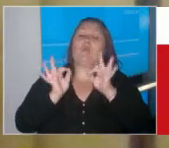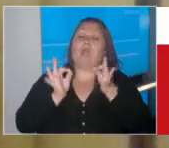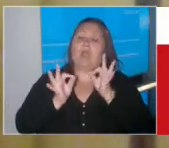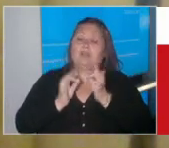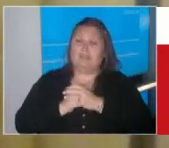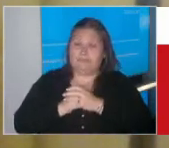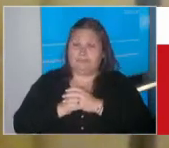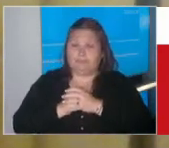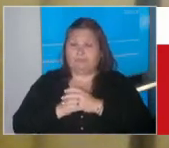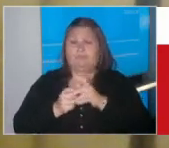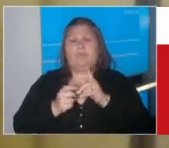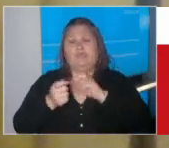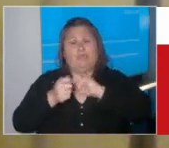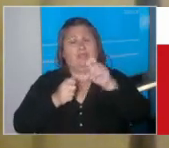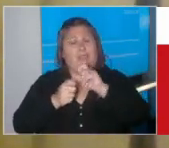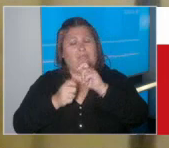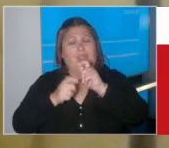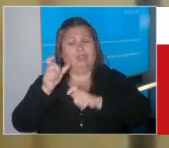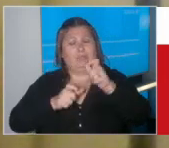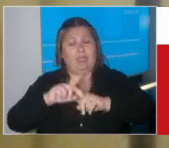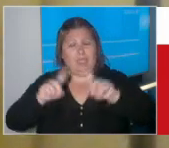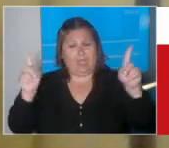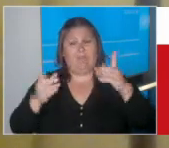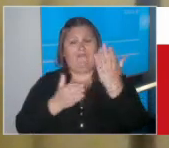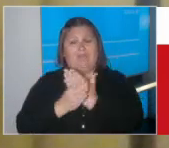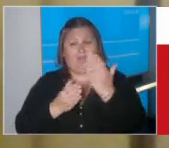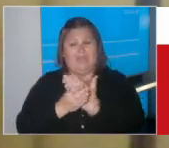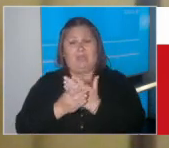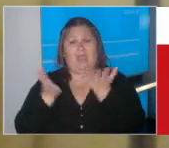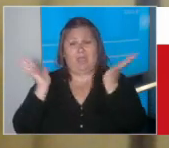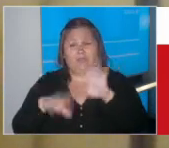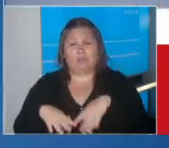פה אנשים אחרים, ובפרט שתיקים אחרים קרסו כאן. גיל,